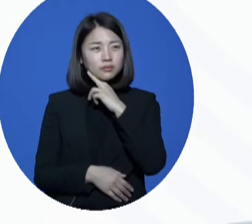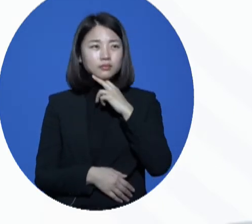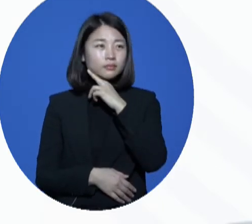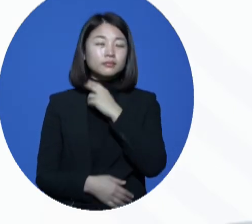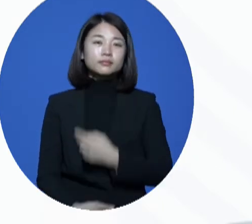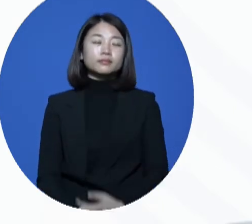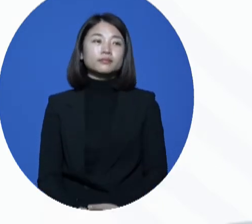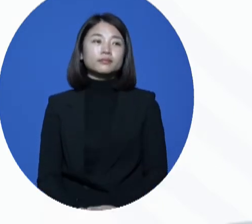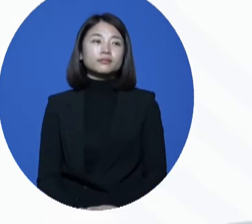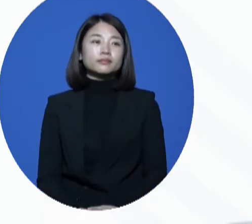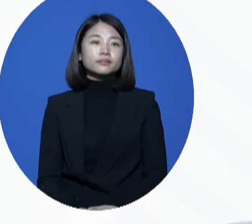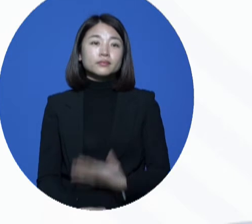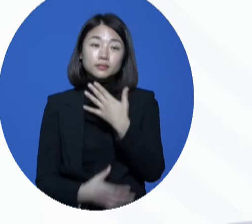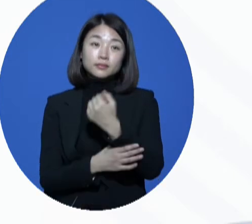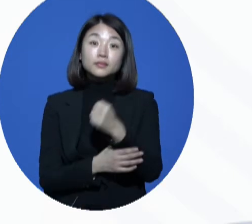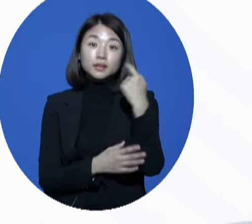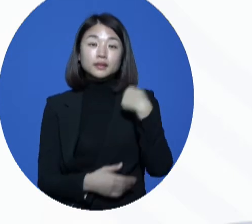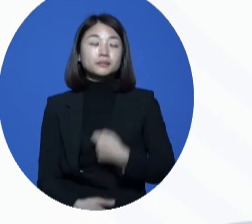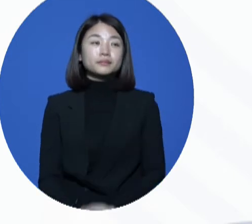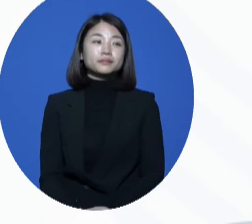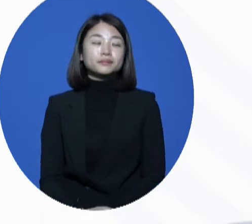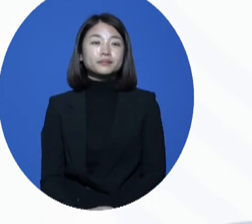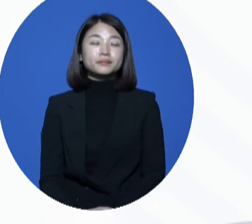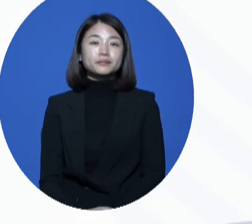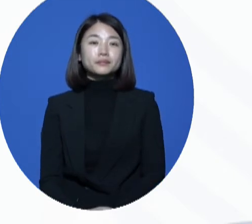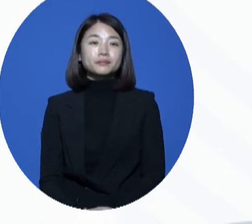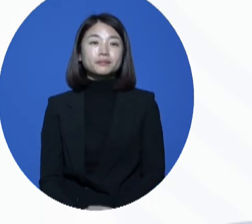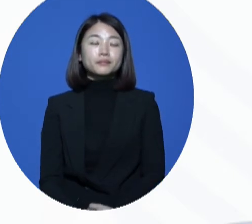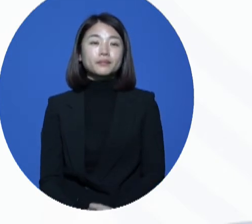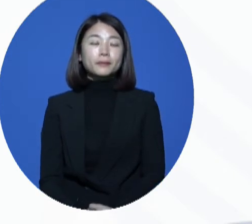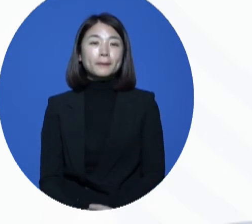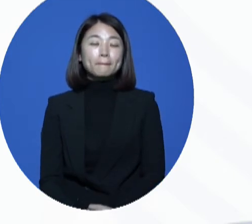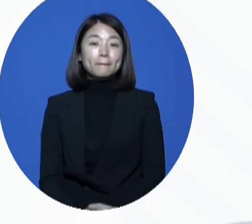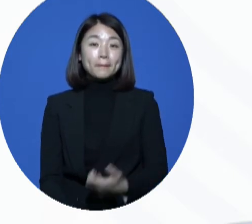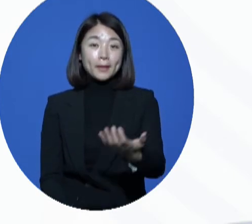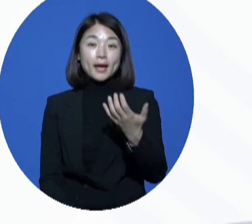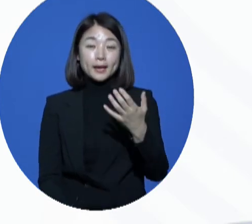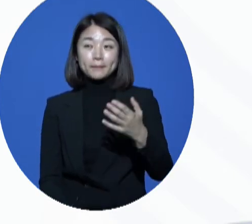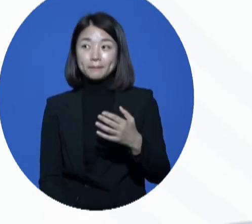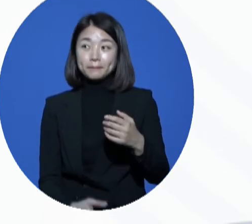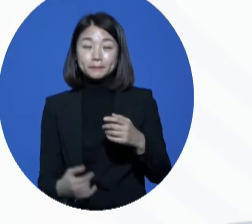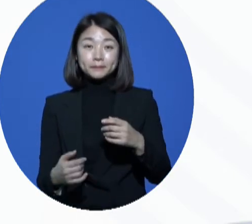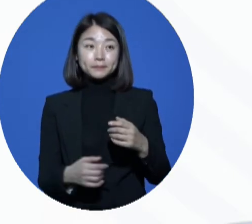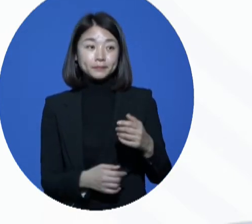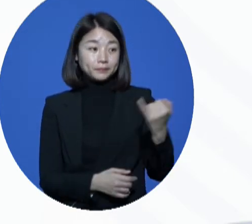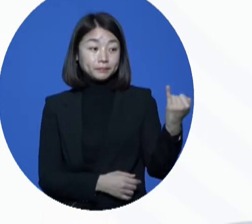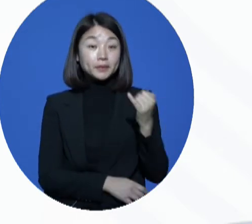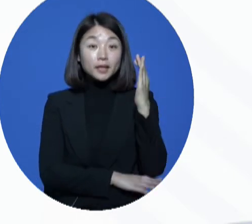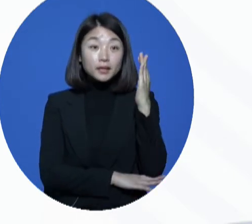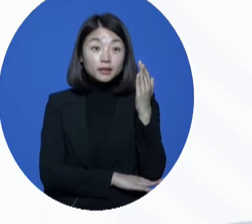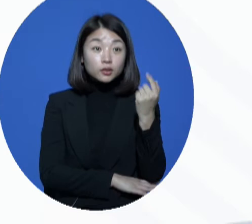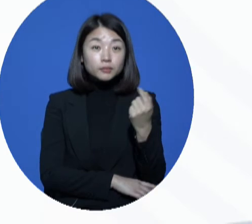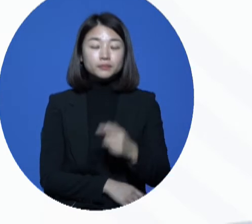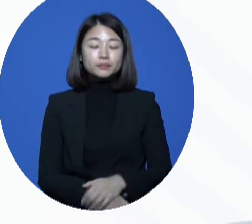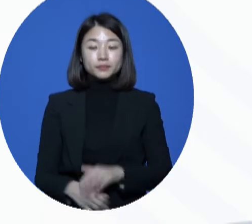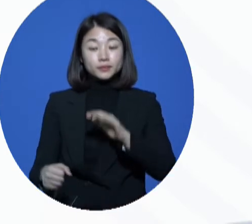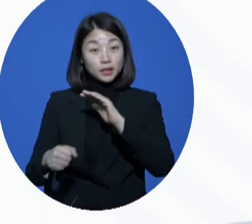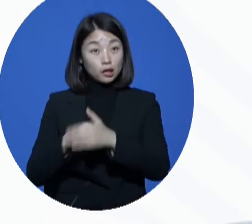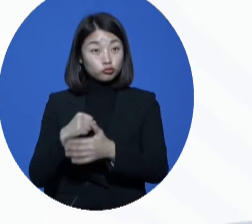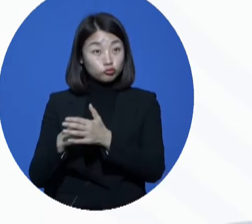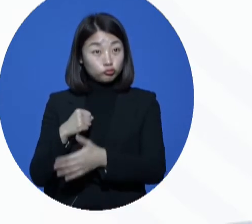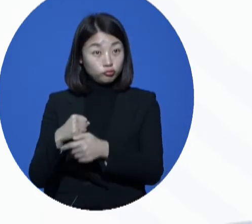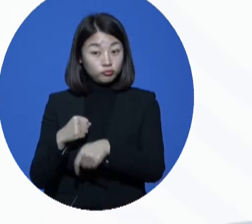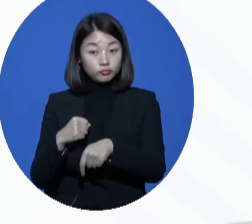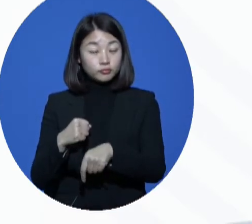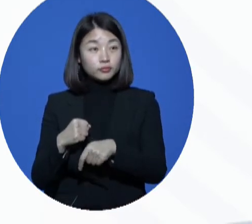드리고 싶습니다. 그리고 앞선 이진희 대표님이 잠깐 소개는 해주셨었는데 이게 대구시가 올해